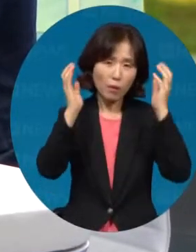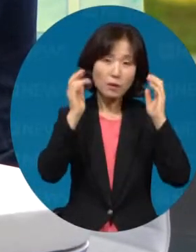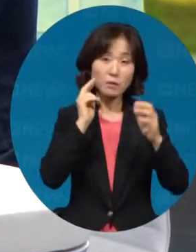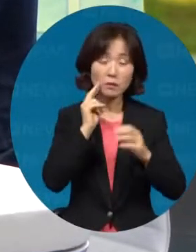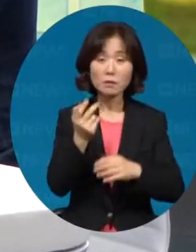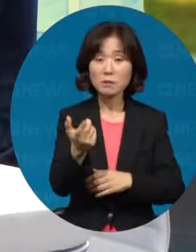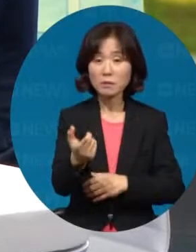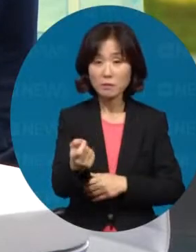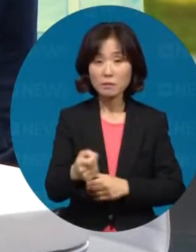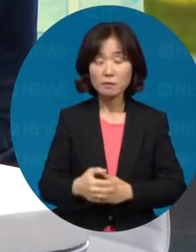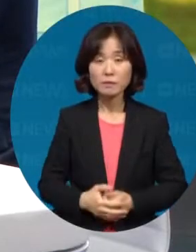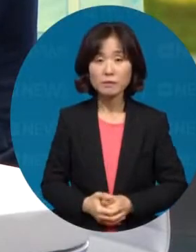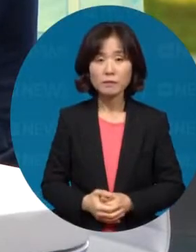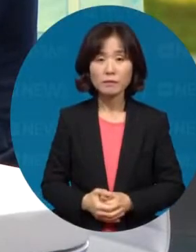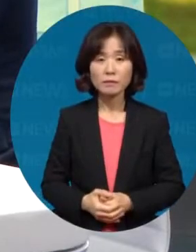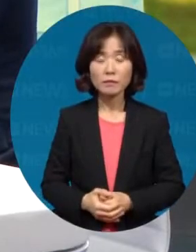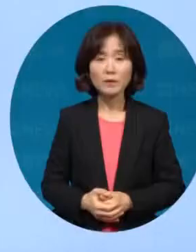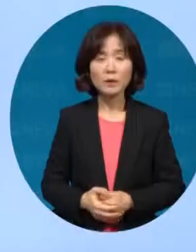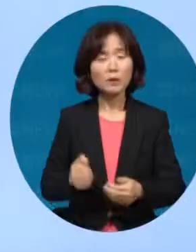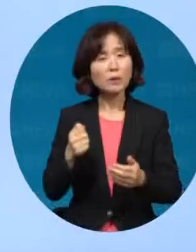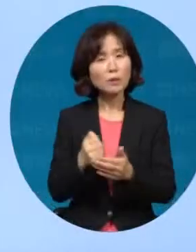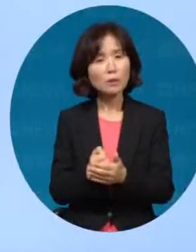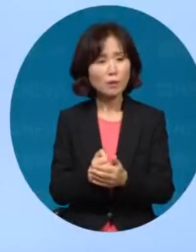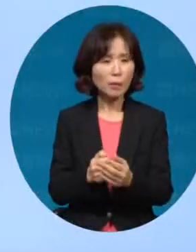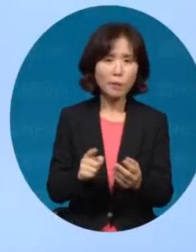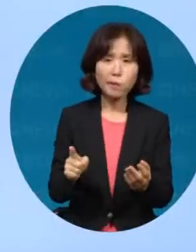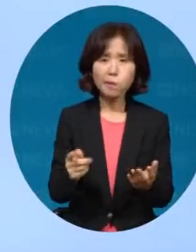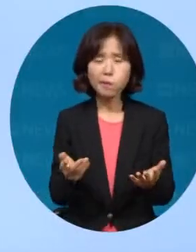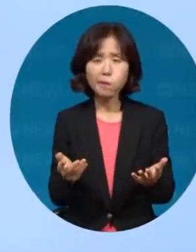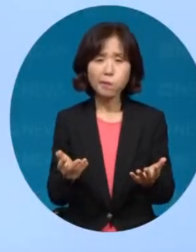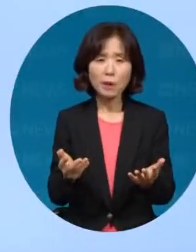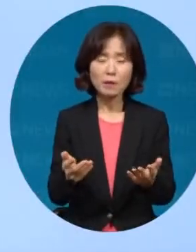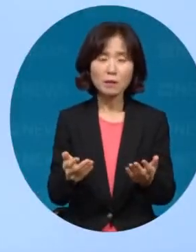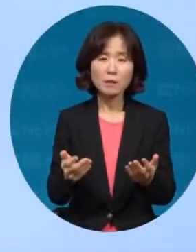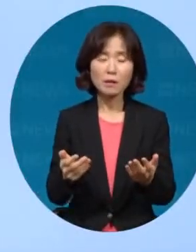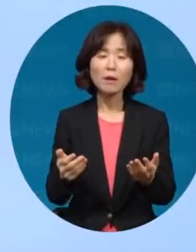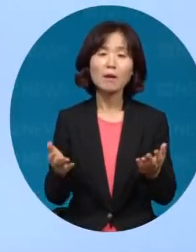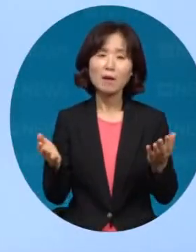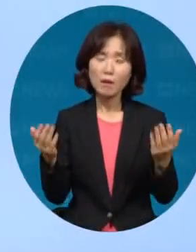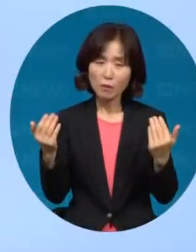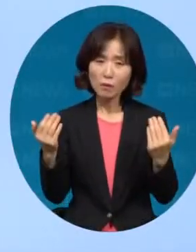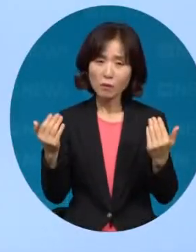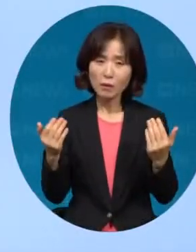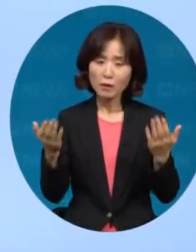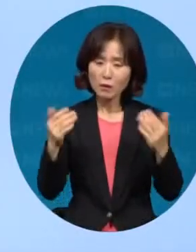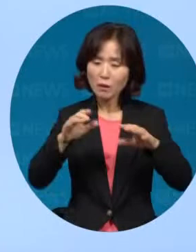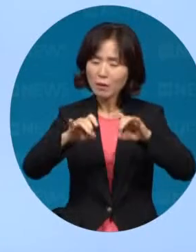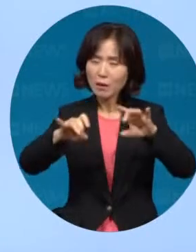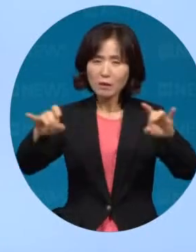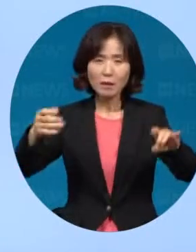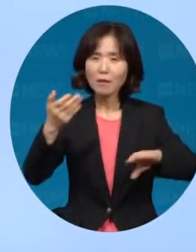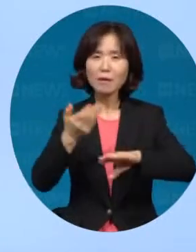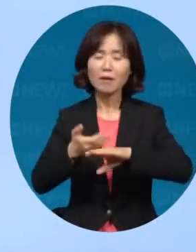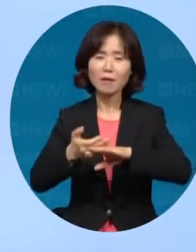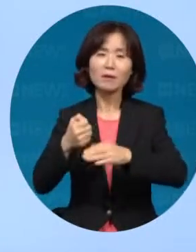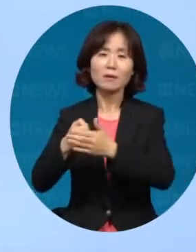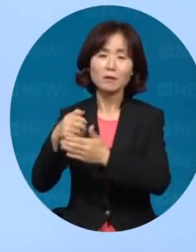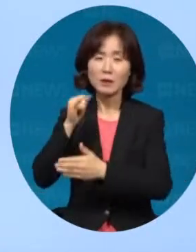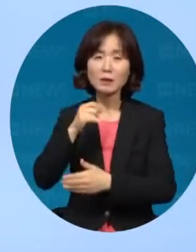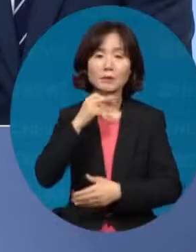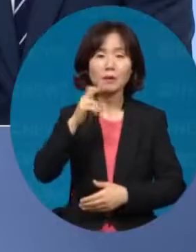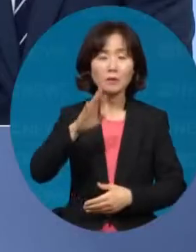같아요 그렇습니다 어떤 결정을 따라야 지 모르는 학교들 바꾼 마다 다른 조치가 나오고 있는데요 12세 미만 학생의